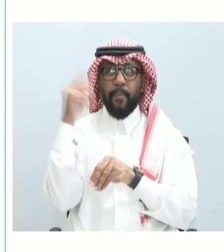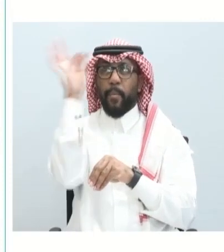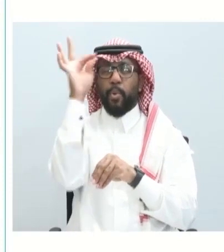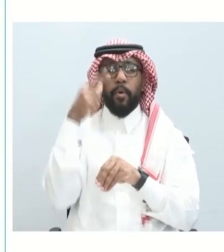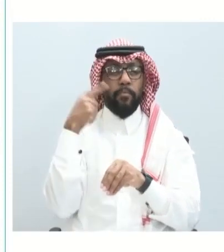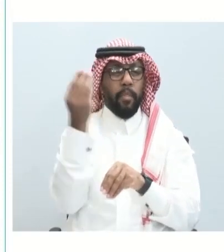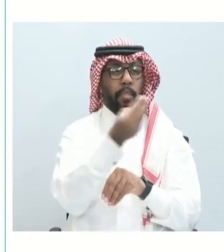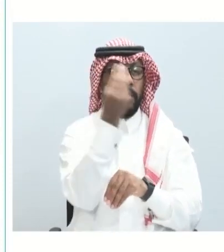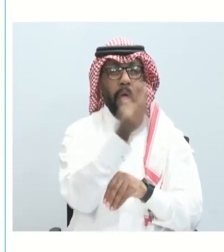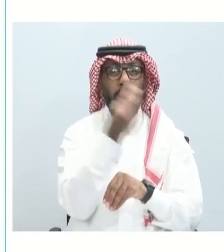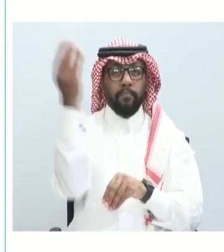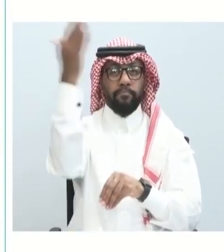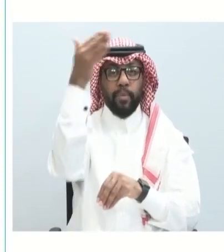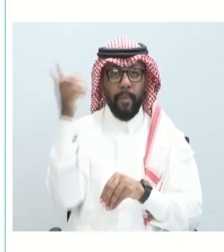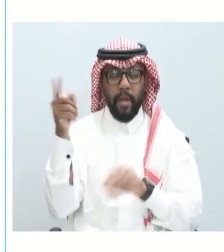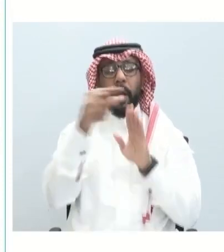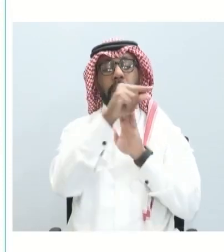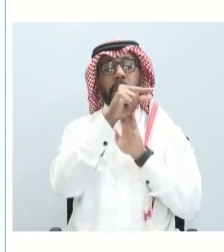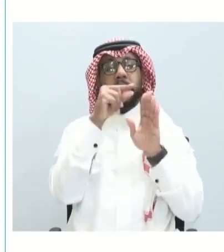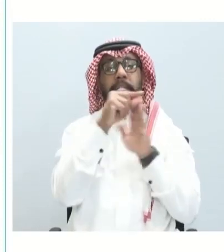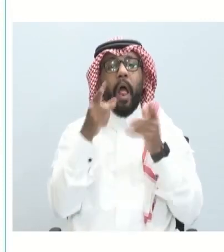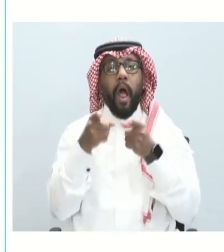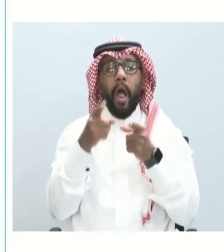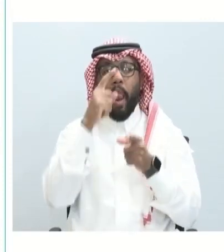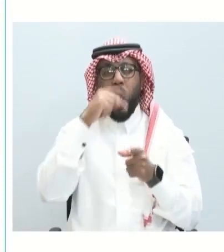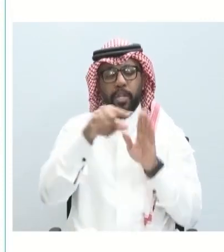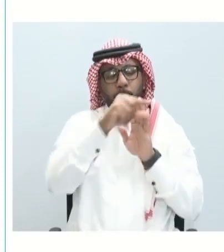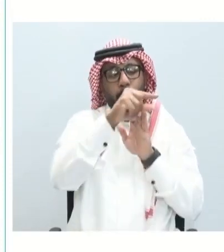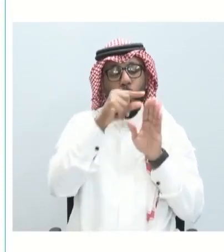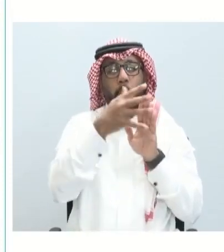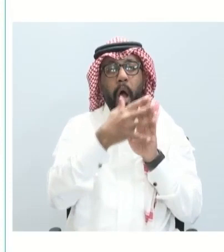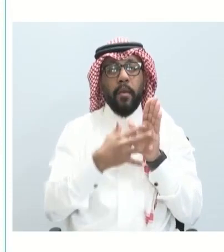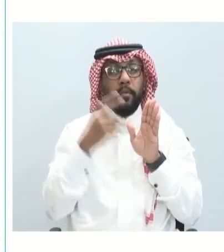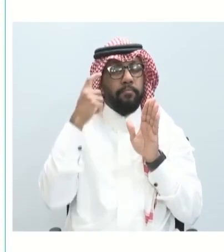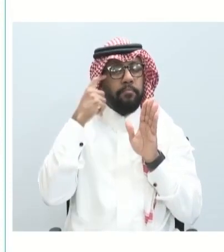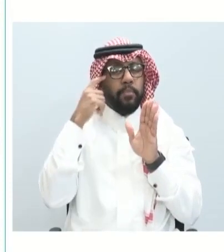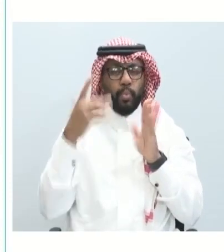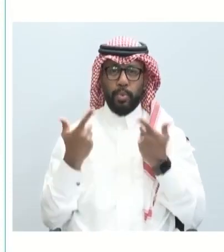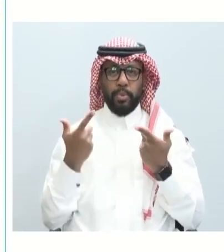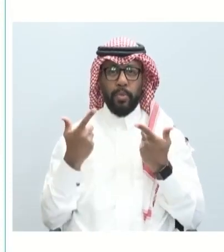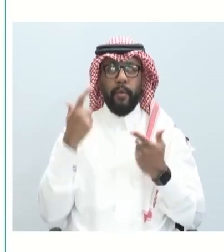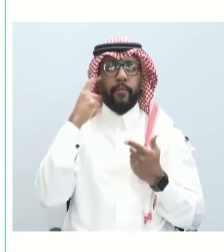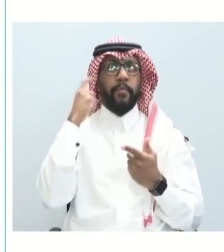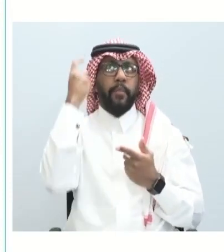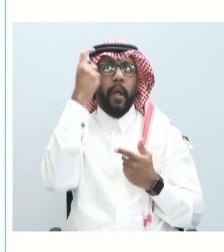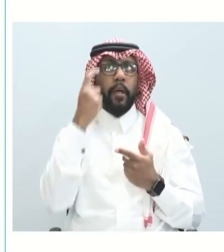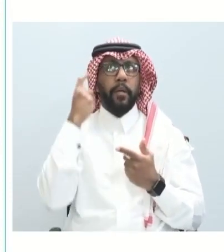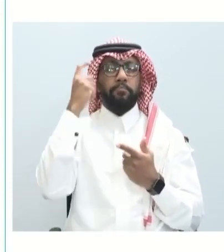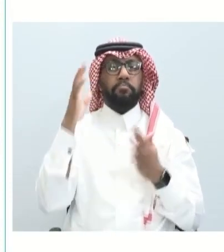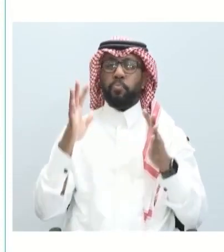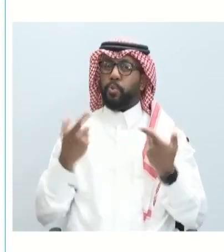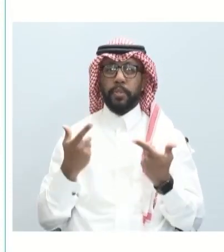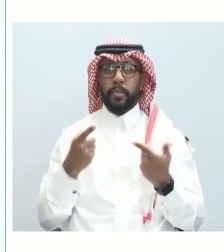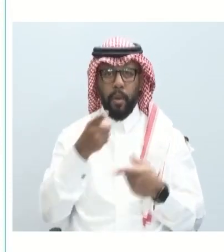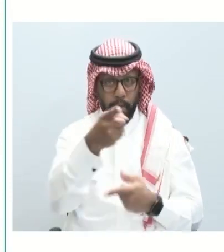ضع مع مجموعتك عنوان مناسبا للقصه السابقه اطلب منك عزيزي الطالب ان تضع عنوان